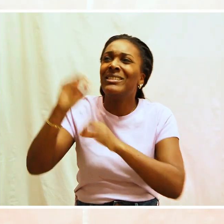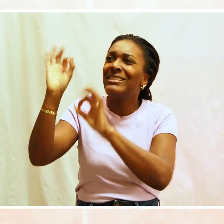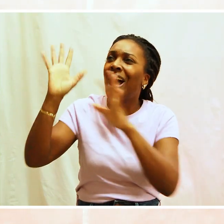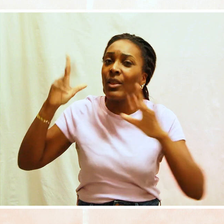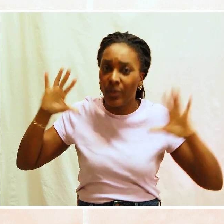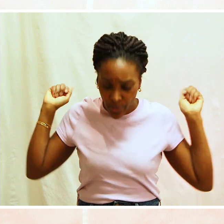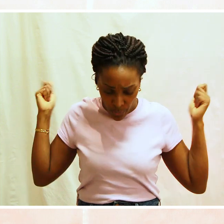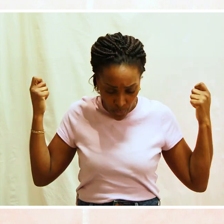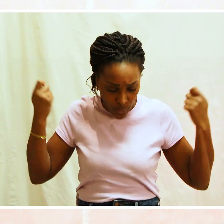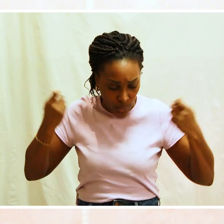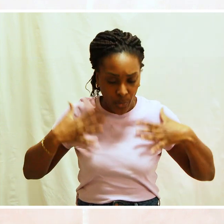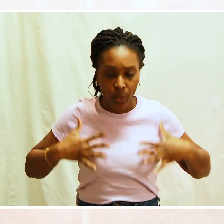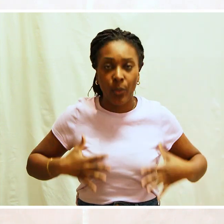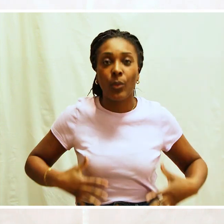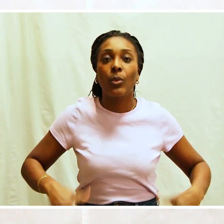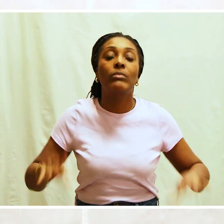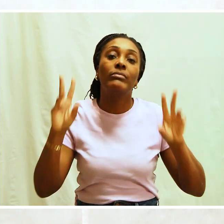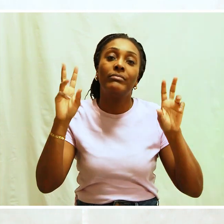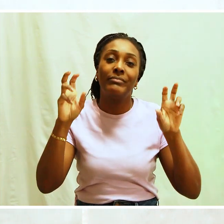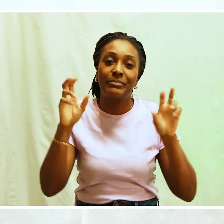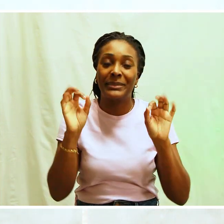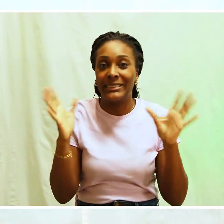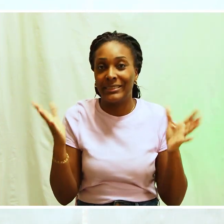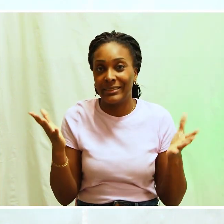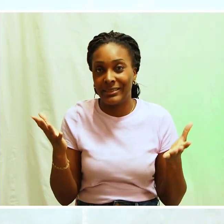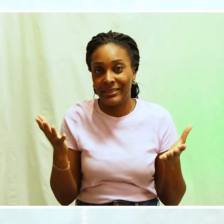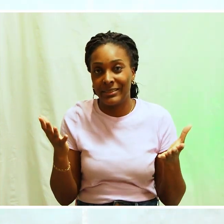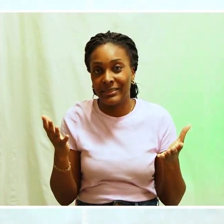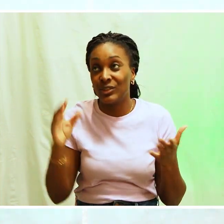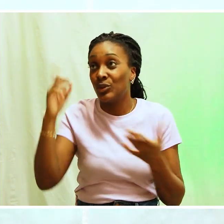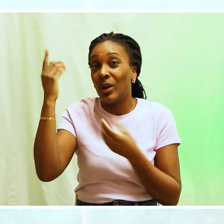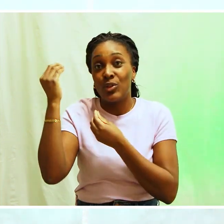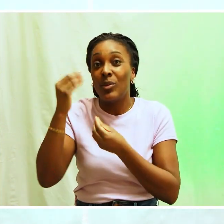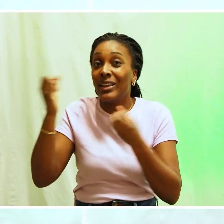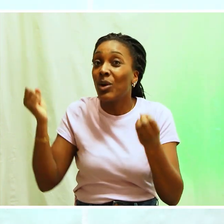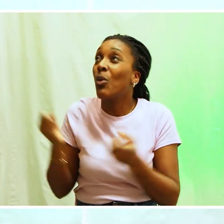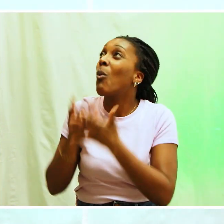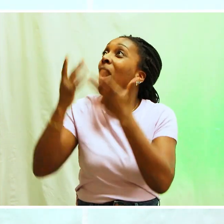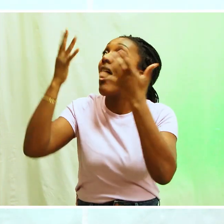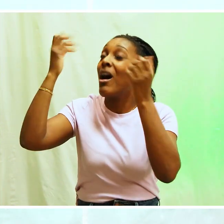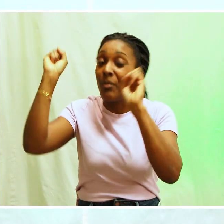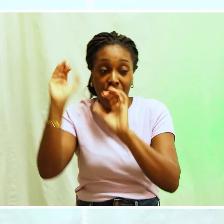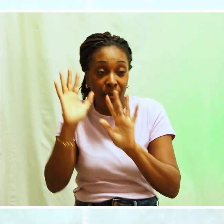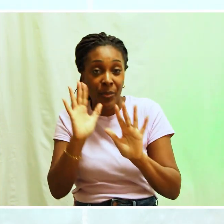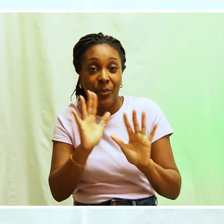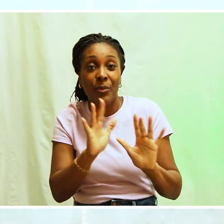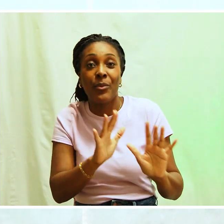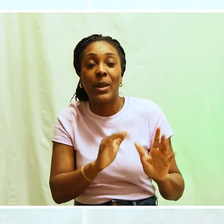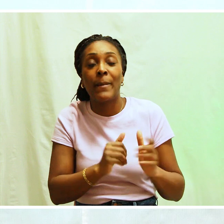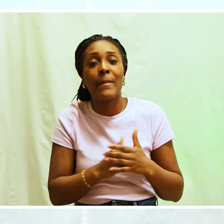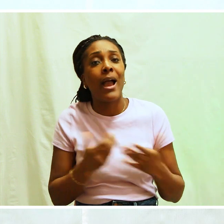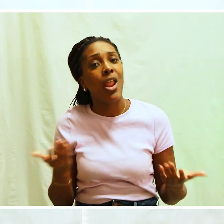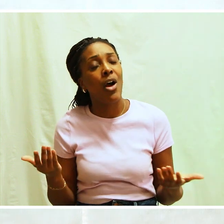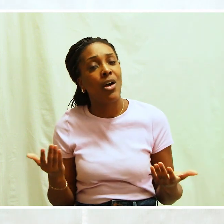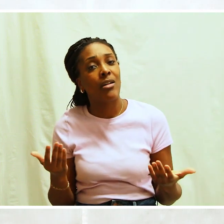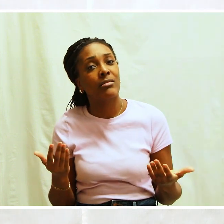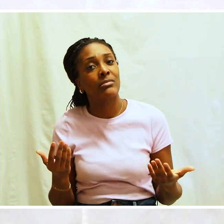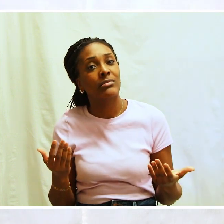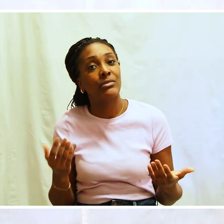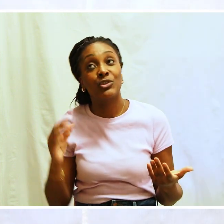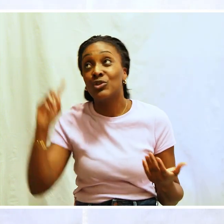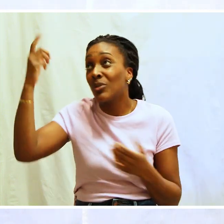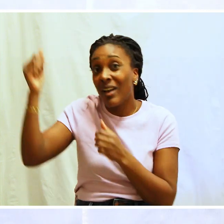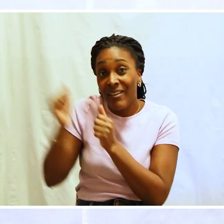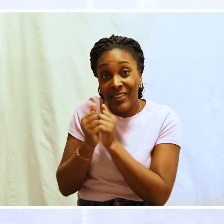sainteté. Dieu leur a accordé leur part de gloire. Que dire de plus? Si Dieu se place ainsi de